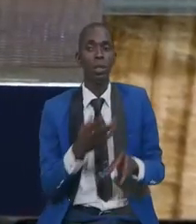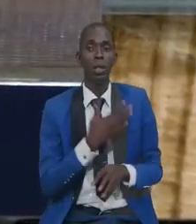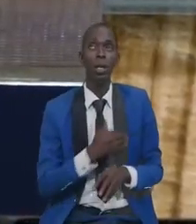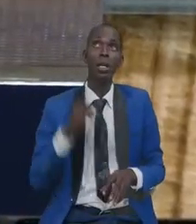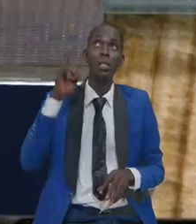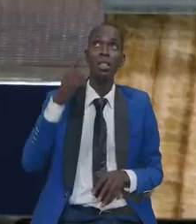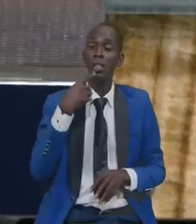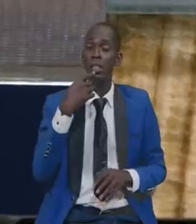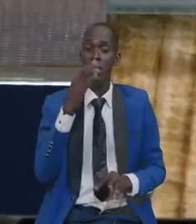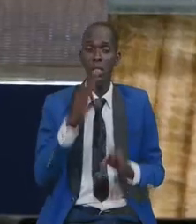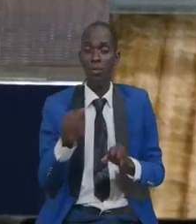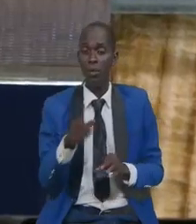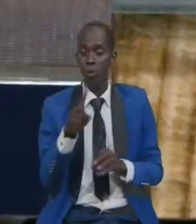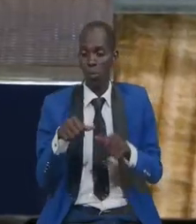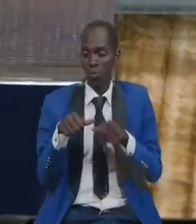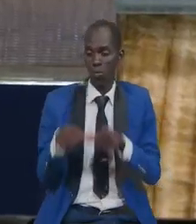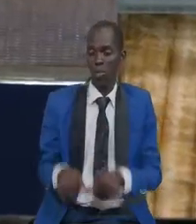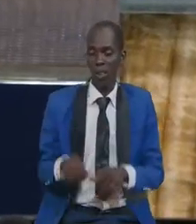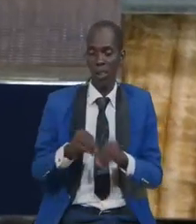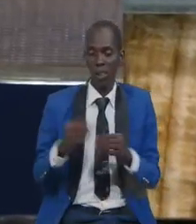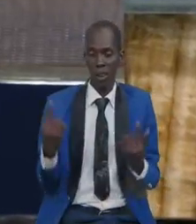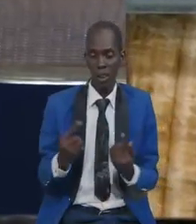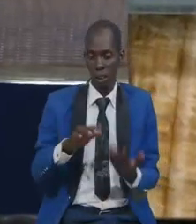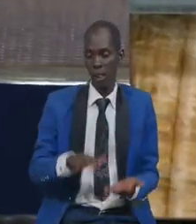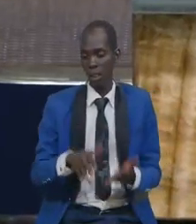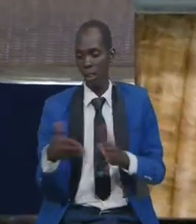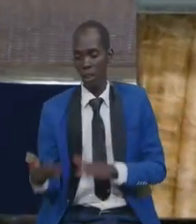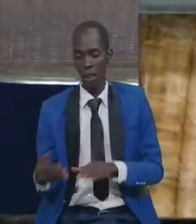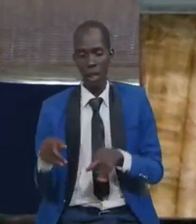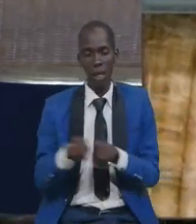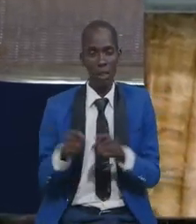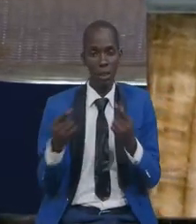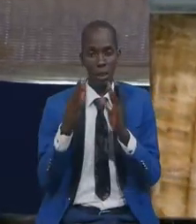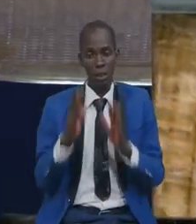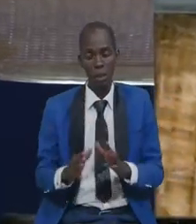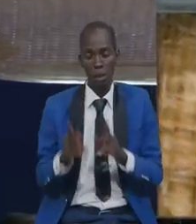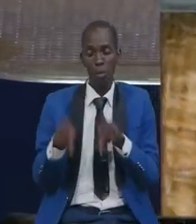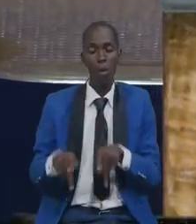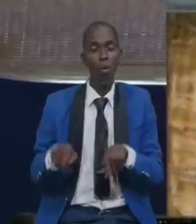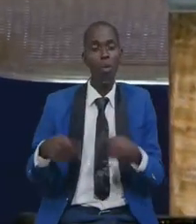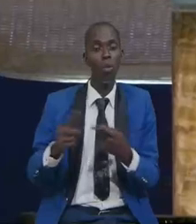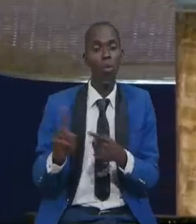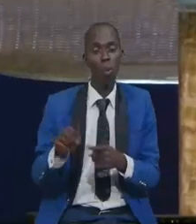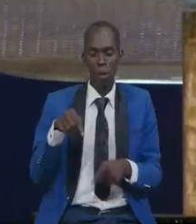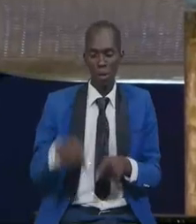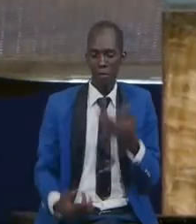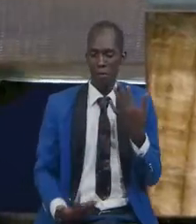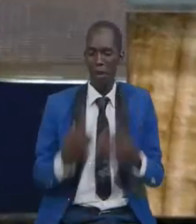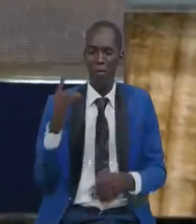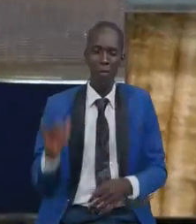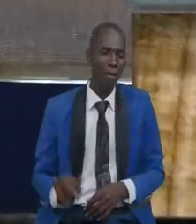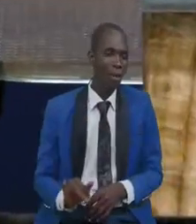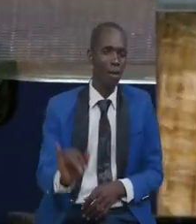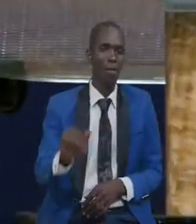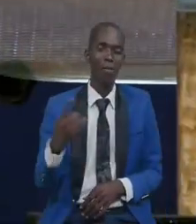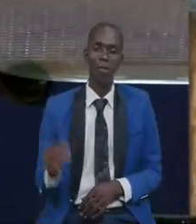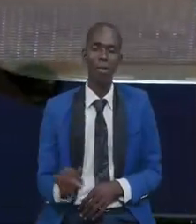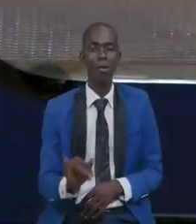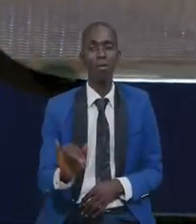pécheur et qui meurt dans le péché, il irait en enfer, périr pour l'éternité. Mais